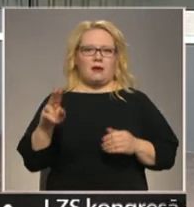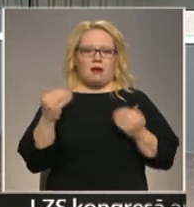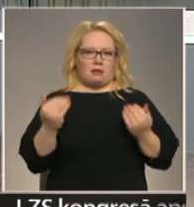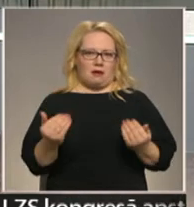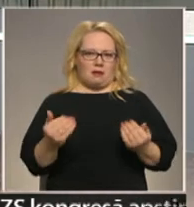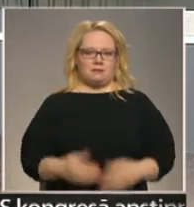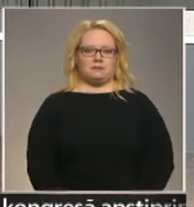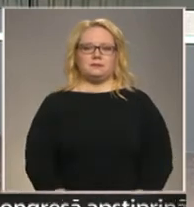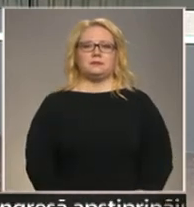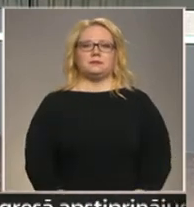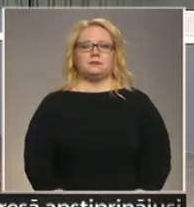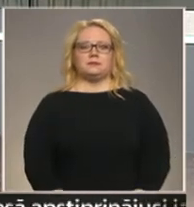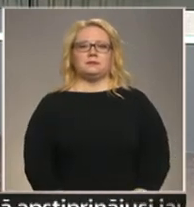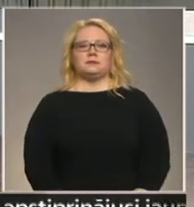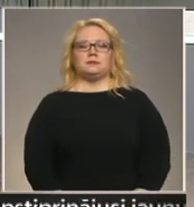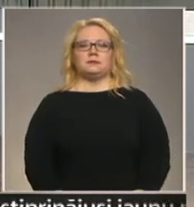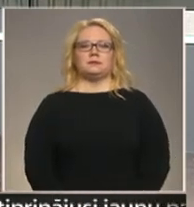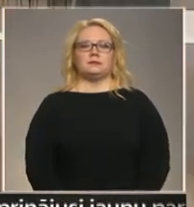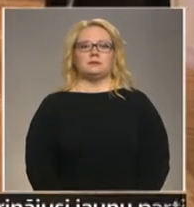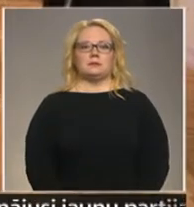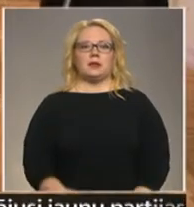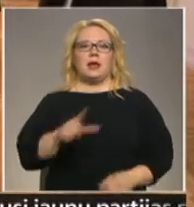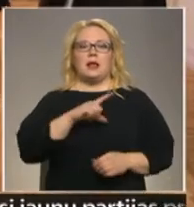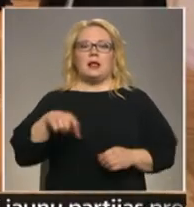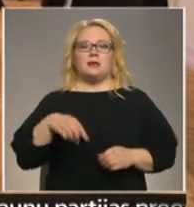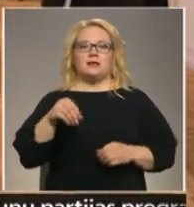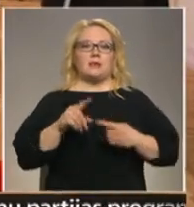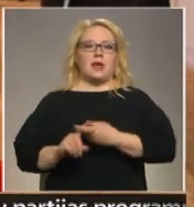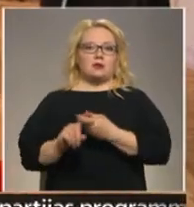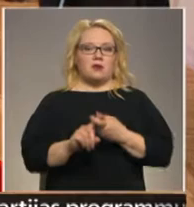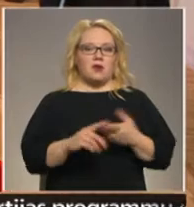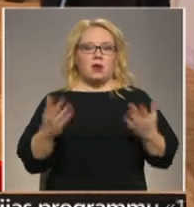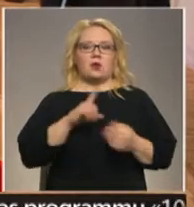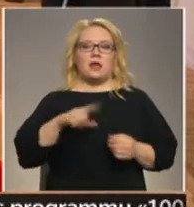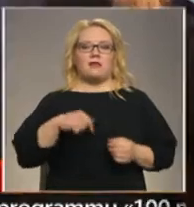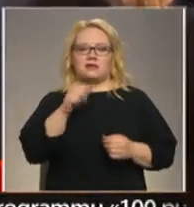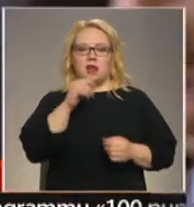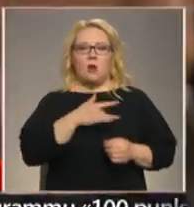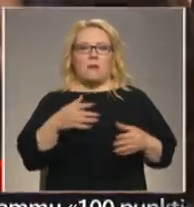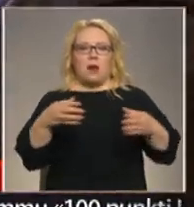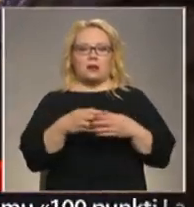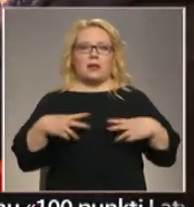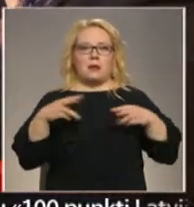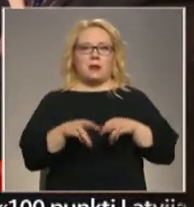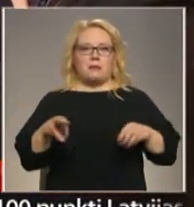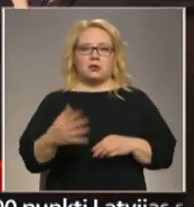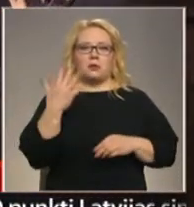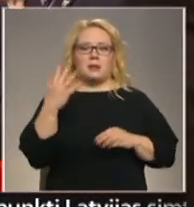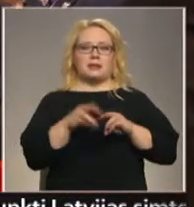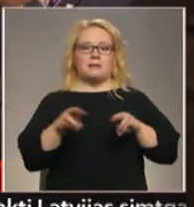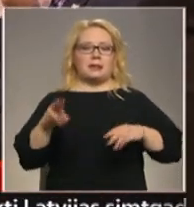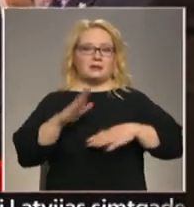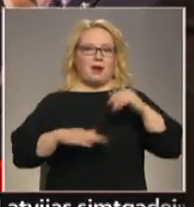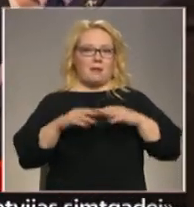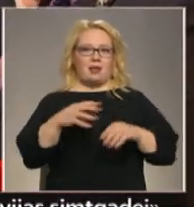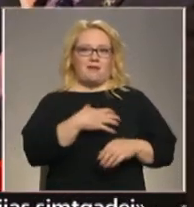šobrīd. Stāsta Dace Stirāne. Latvijas zemnieku savienība, kurā ir Latvijas zaļo partija, ir premjeras un pieci ministru krēsla